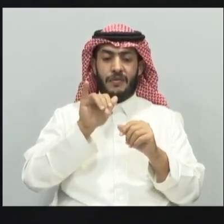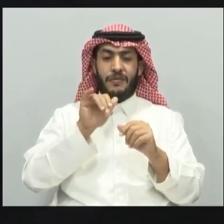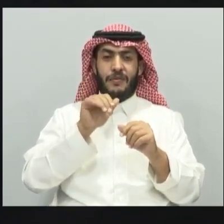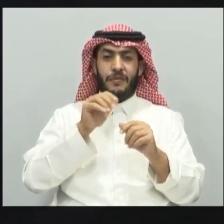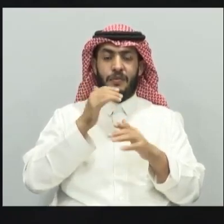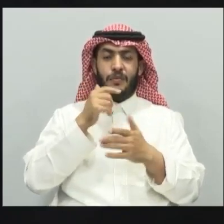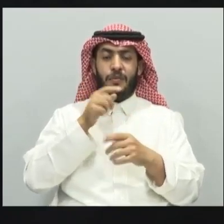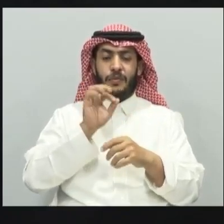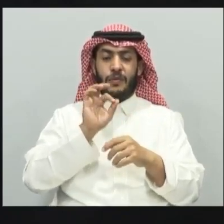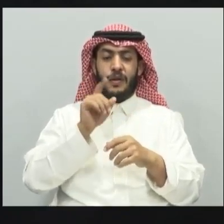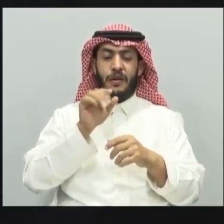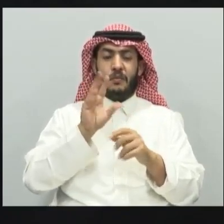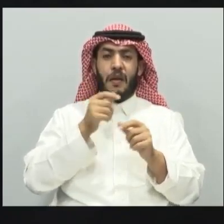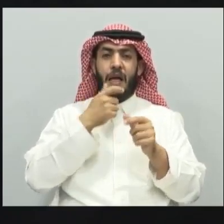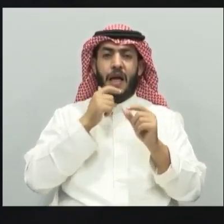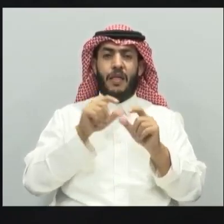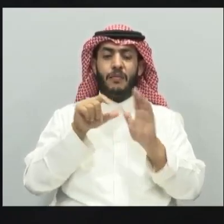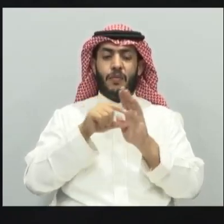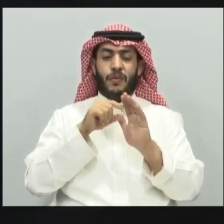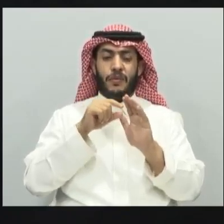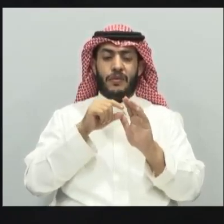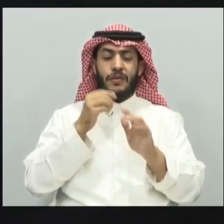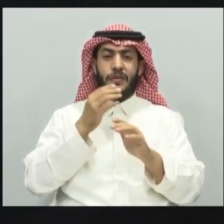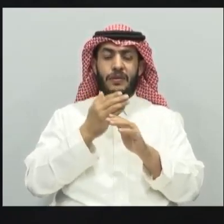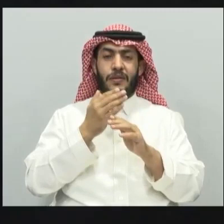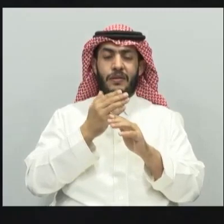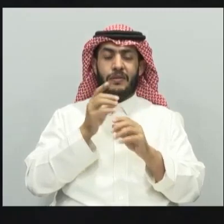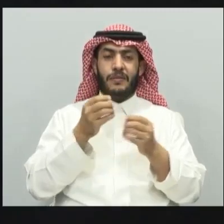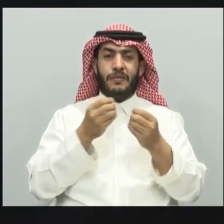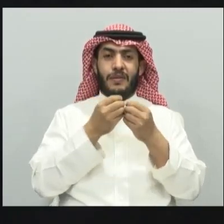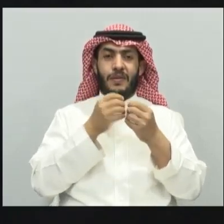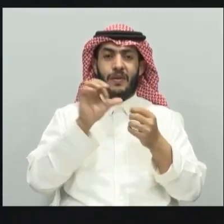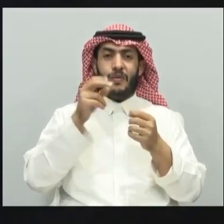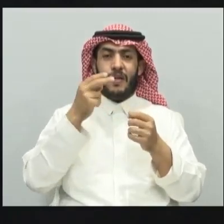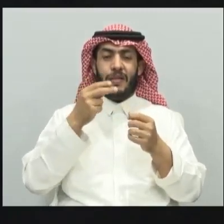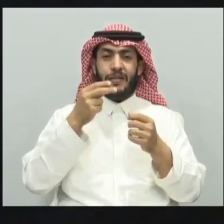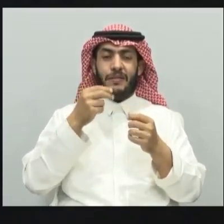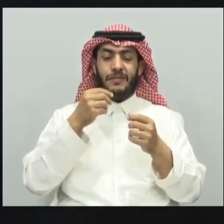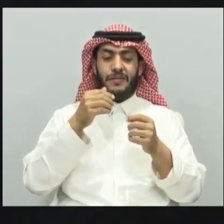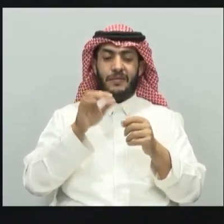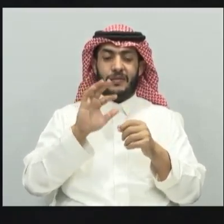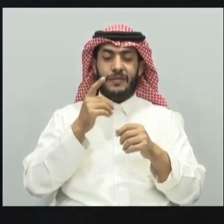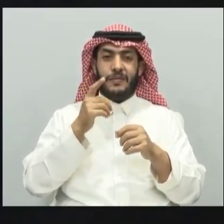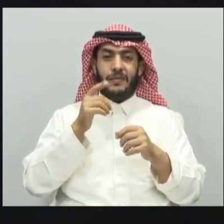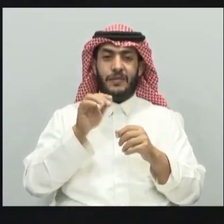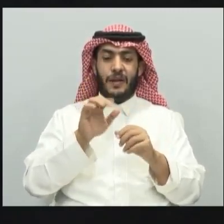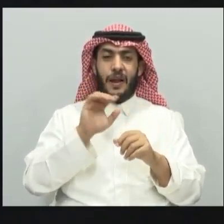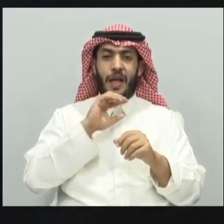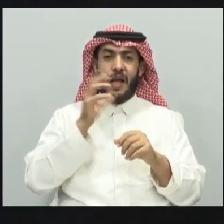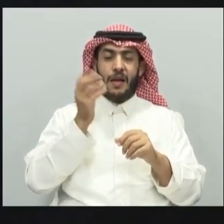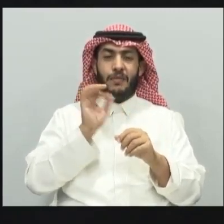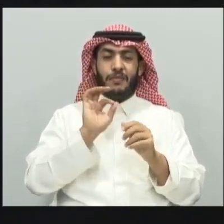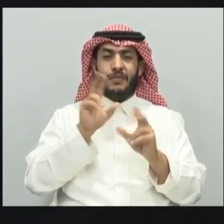يقولون يروي احاديث موضوعه حتى لا ينسب اليه الوضع او يروي عن ابيه